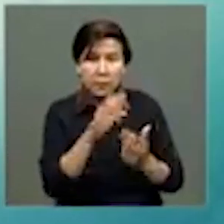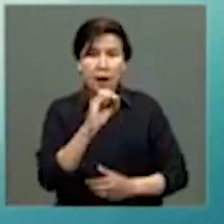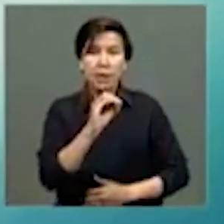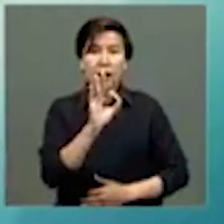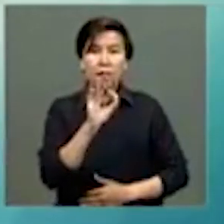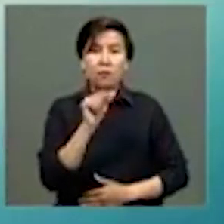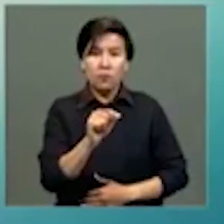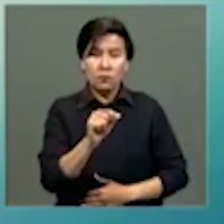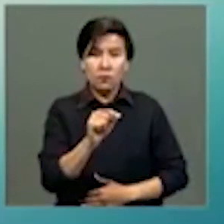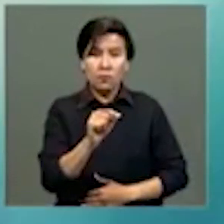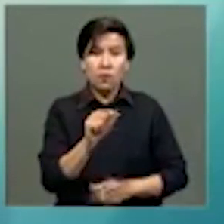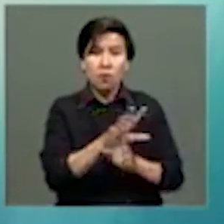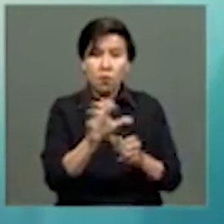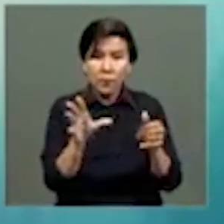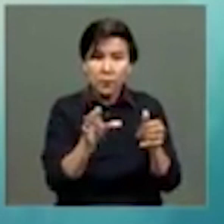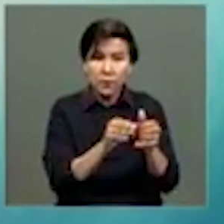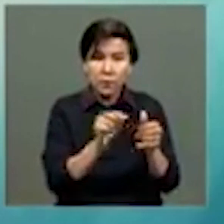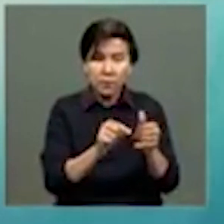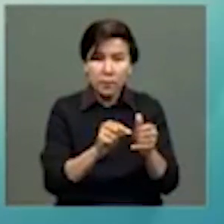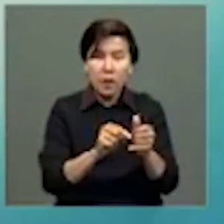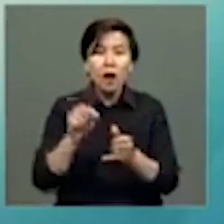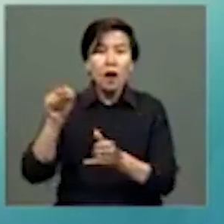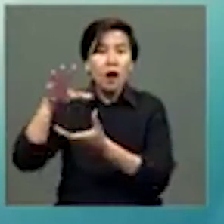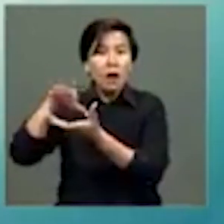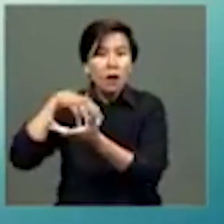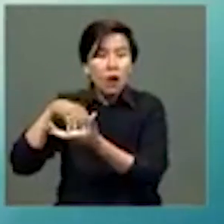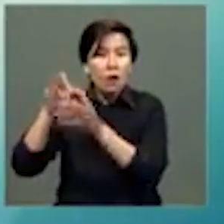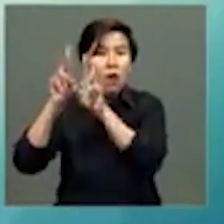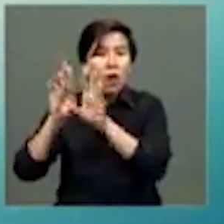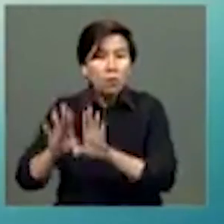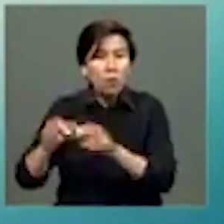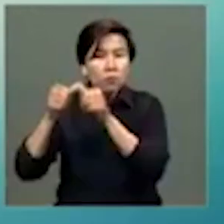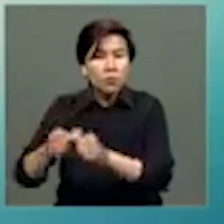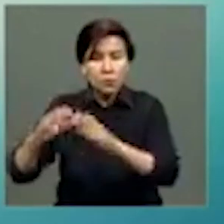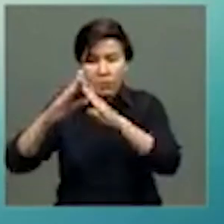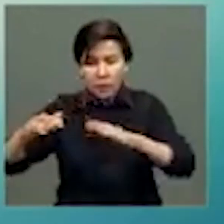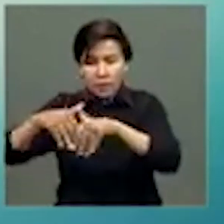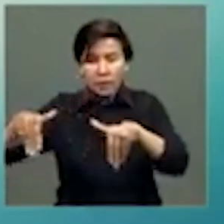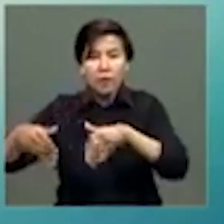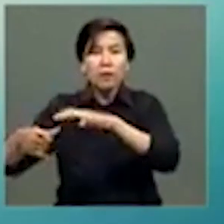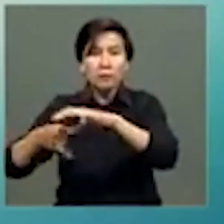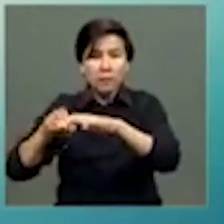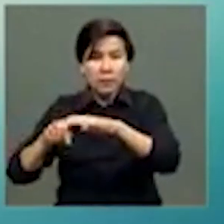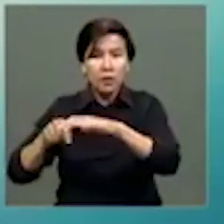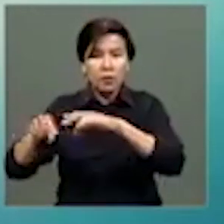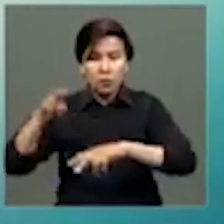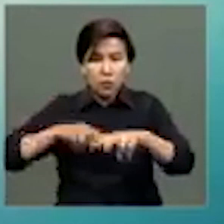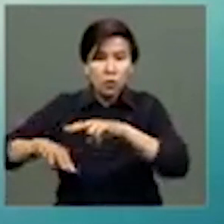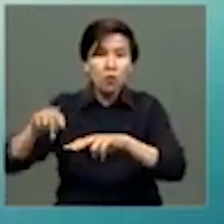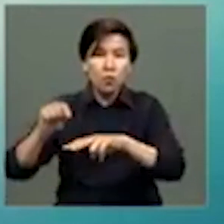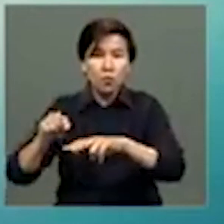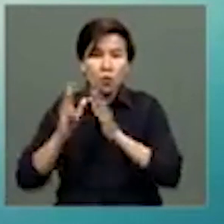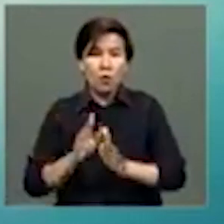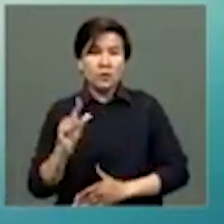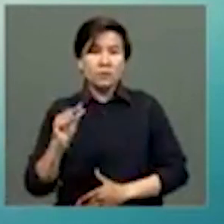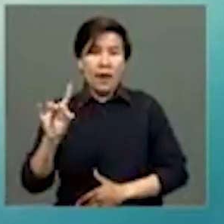นผู้ที่ได้รับการรายงานจากระบบเฝ้าระวังและระบบบริการ28รายแล้วก็จากการค้